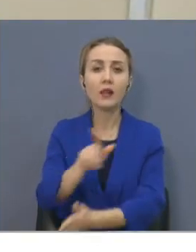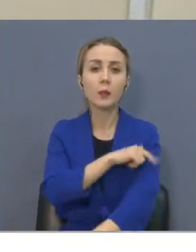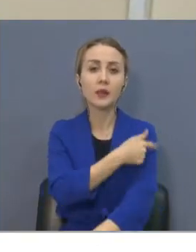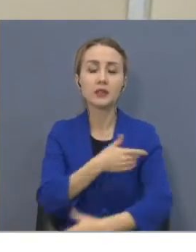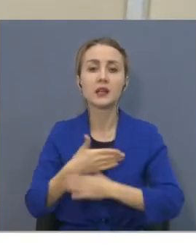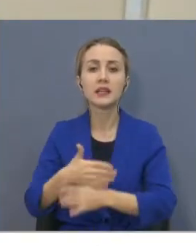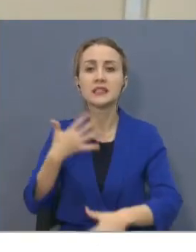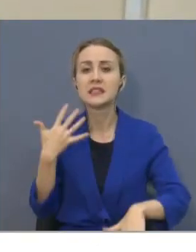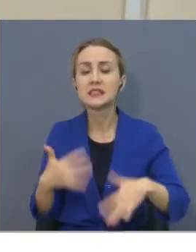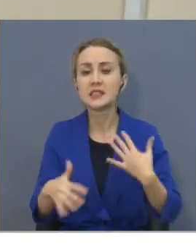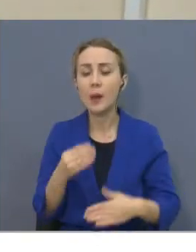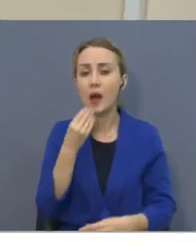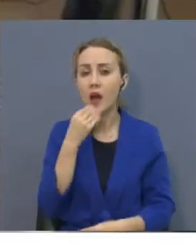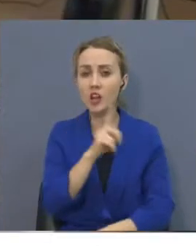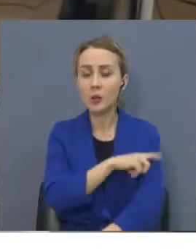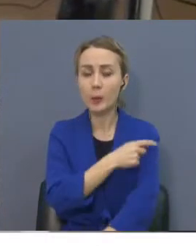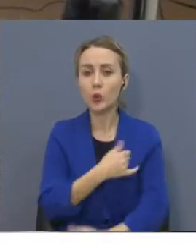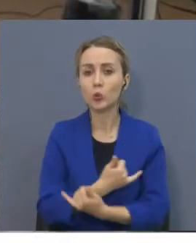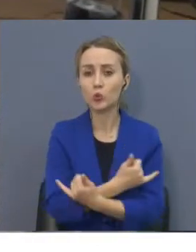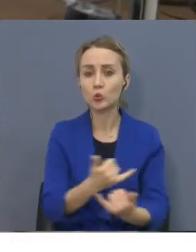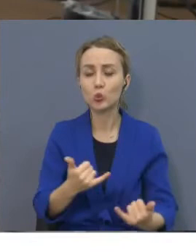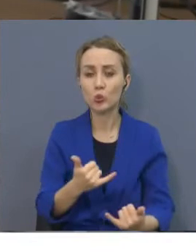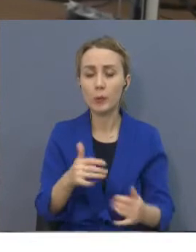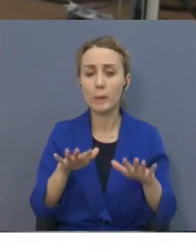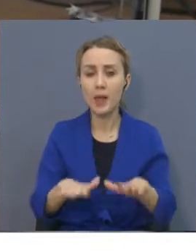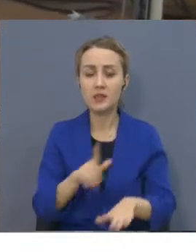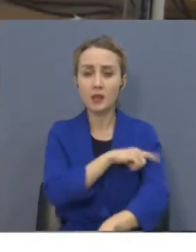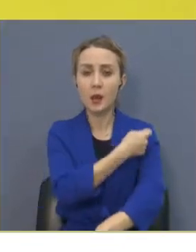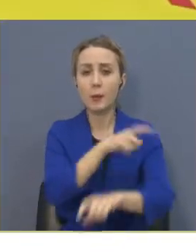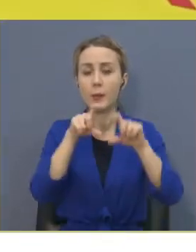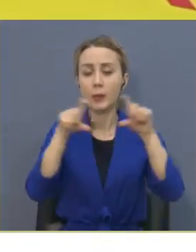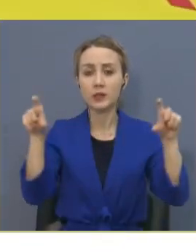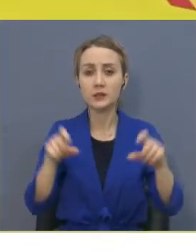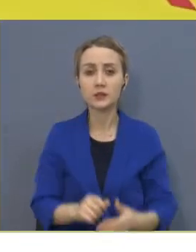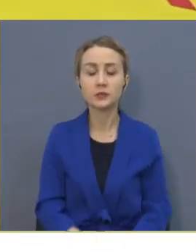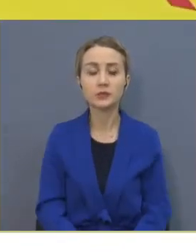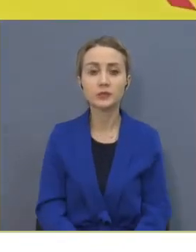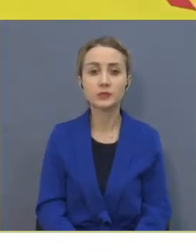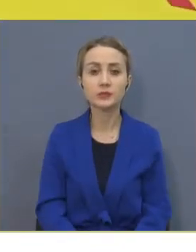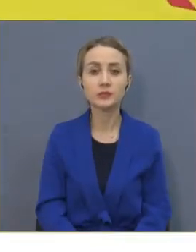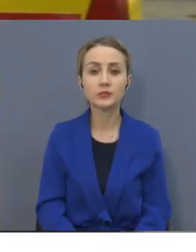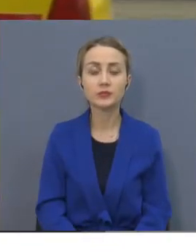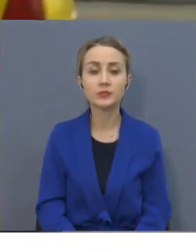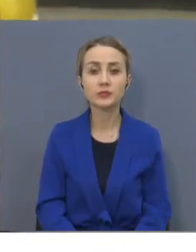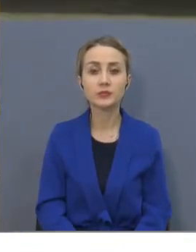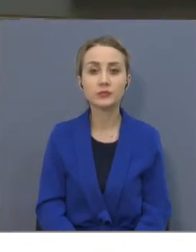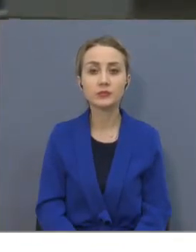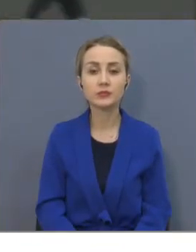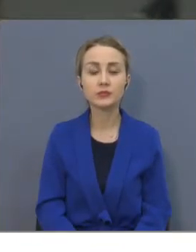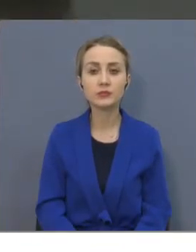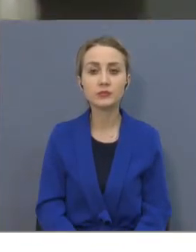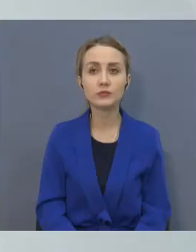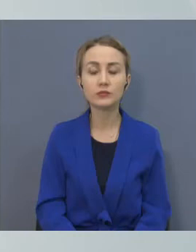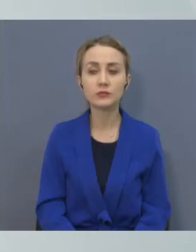и слабое качество медуслуг в поликлиниках. Абай Кокимбек, Айгерим Сулейменова, Гүлмайдан Катай, Сабыр Ширзанов, Жахангир Мукамбетов, Кокша Ахпарат.